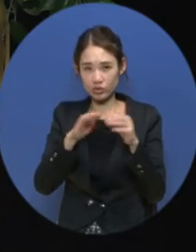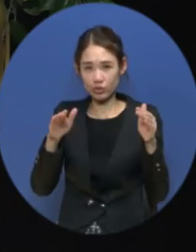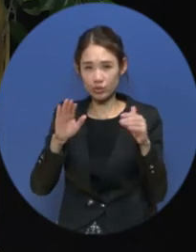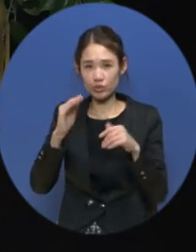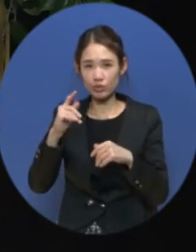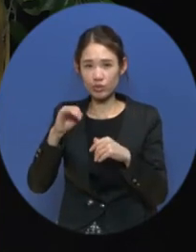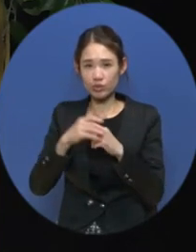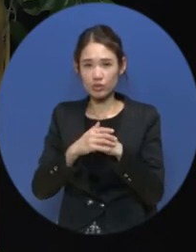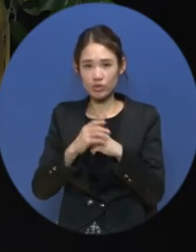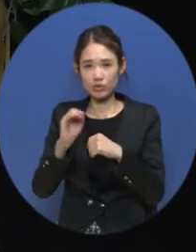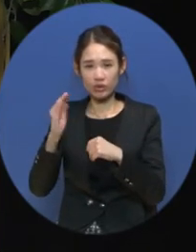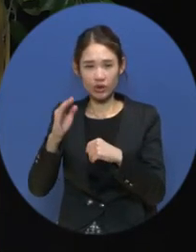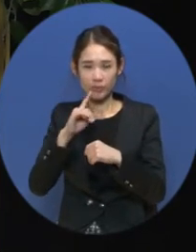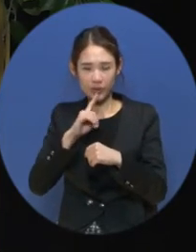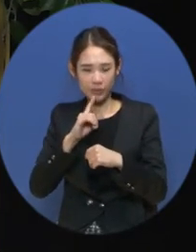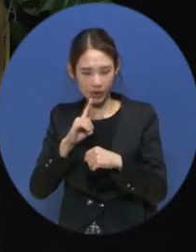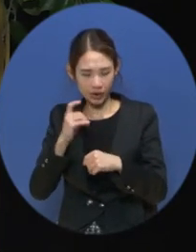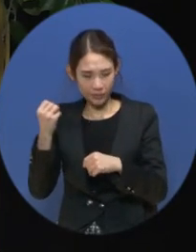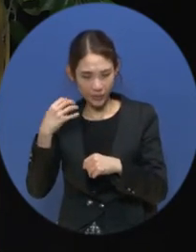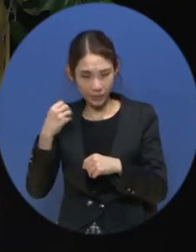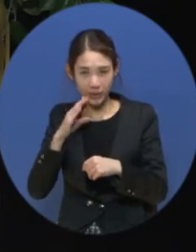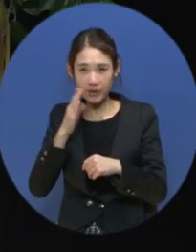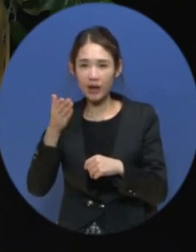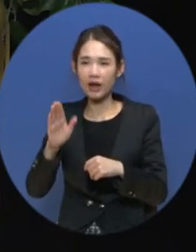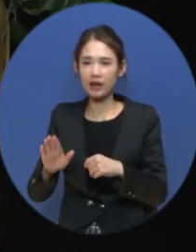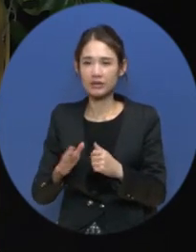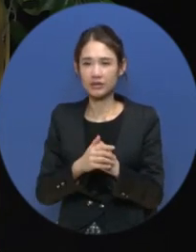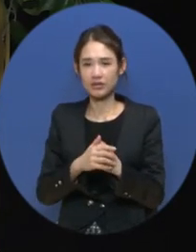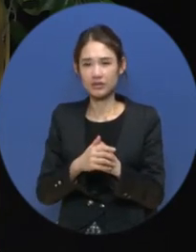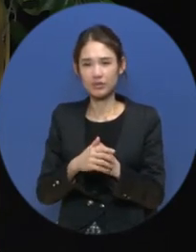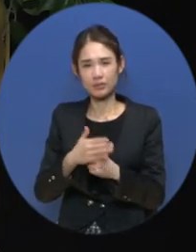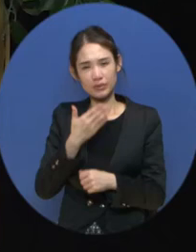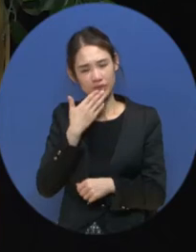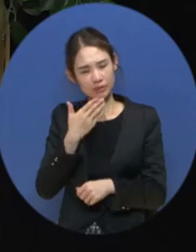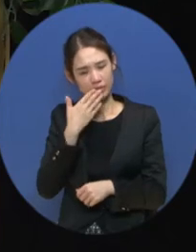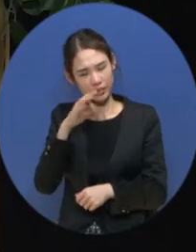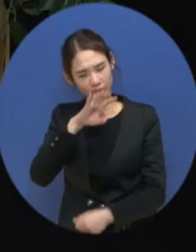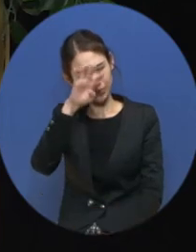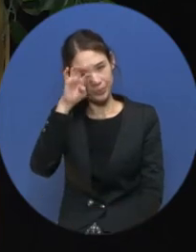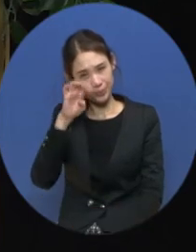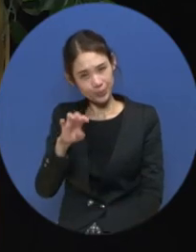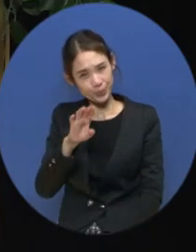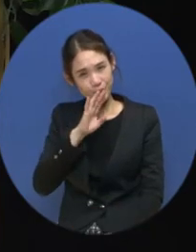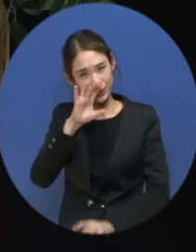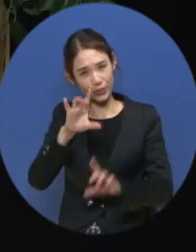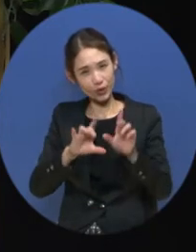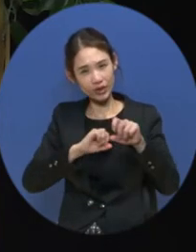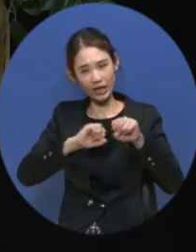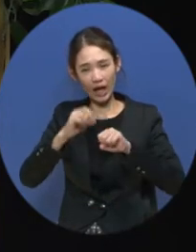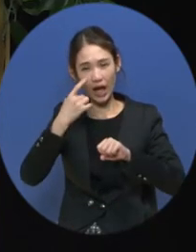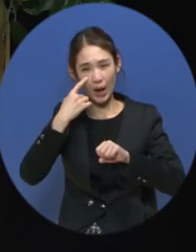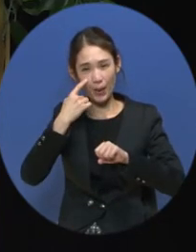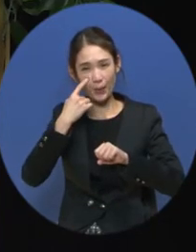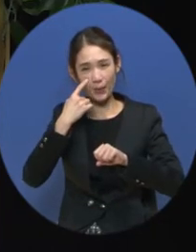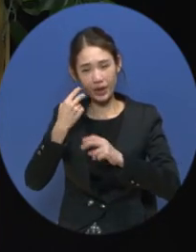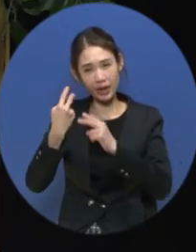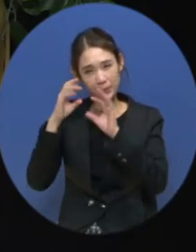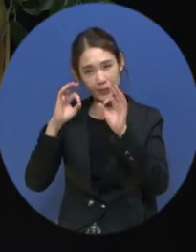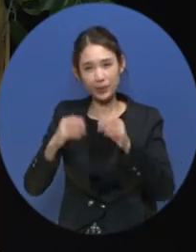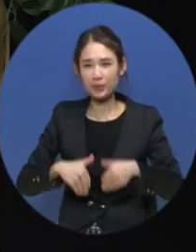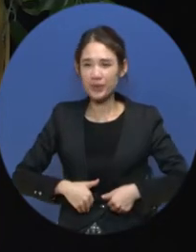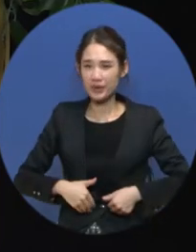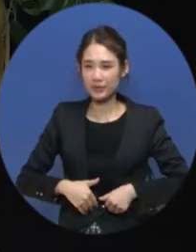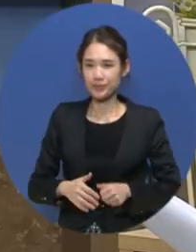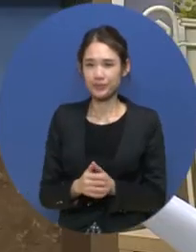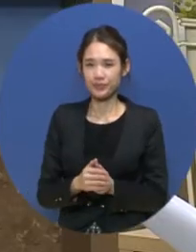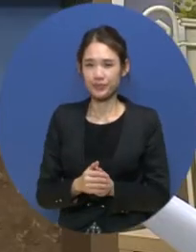표준 보육비가 될 거다. 라고 얘기는 하세요. 근데 예. 과연 그게 될 건지는 현장에서 실제로 실행해보고 한번 뒤돌아봐야 될 것 같아요.